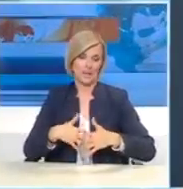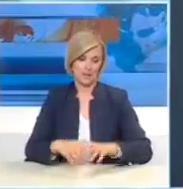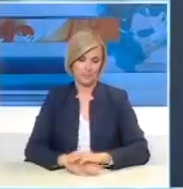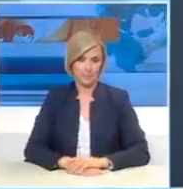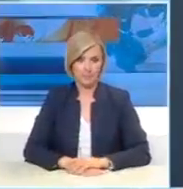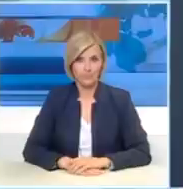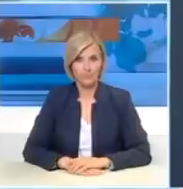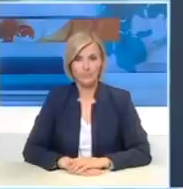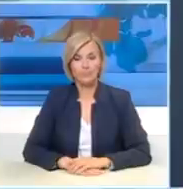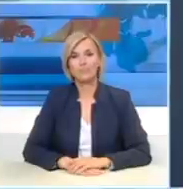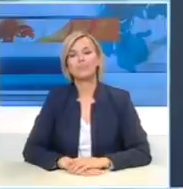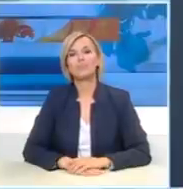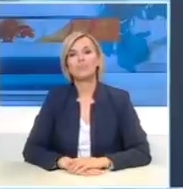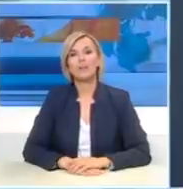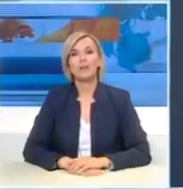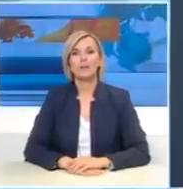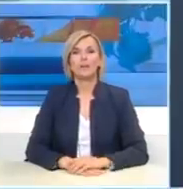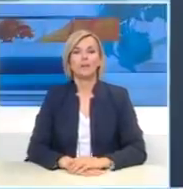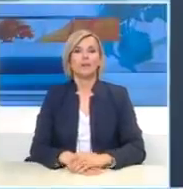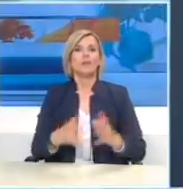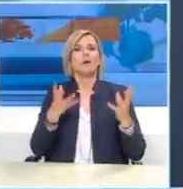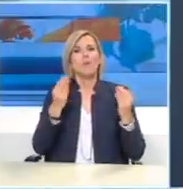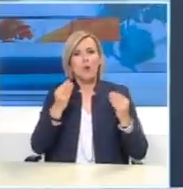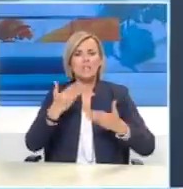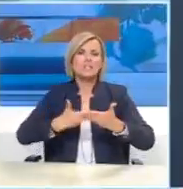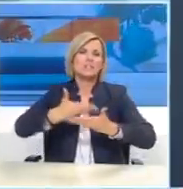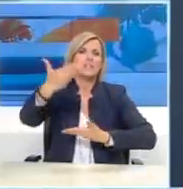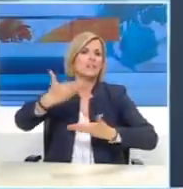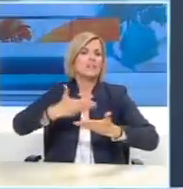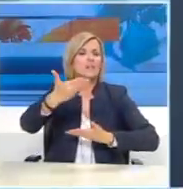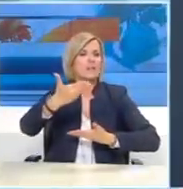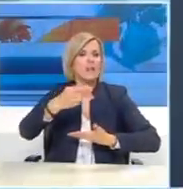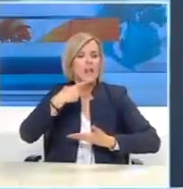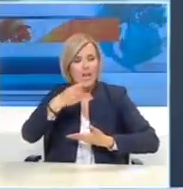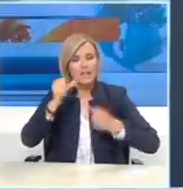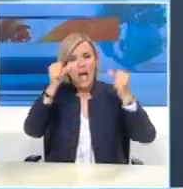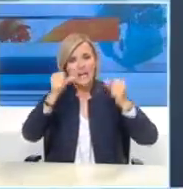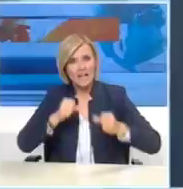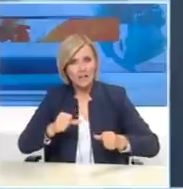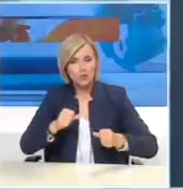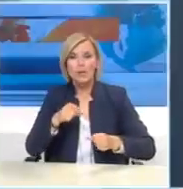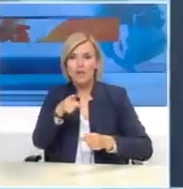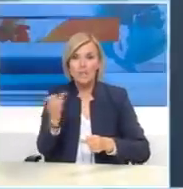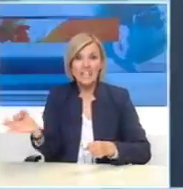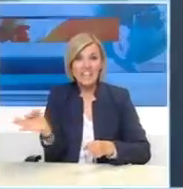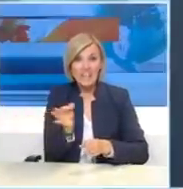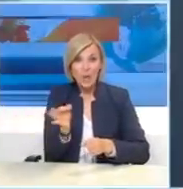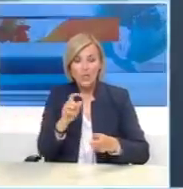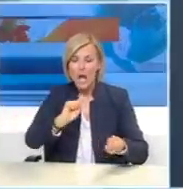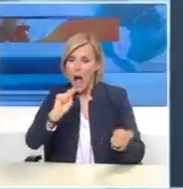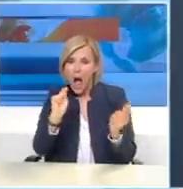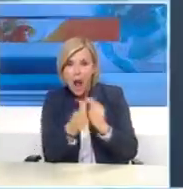Αναφορικά με πρόσφατα δημοσιεύματα που αφορούν τις μεταλλάξεις του ιού, από τα πιο αξιόπιστα προέρχονται από μια από